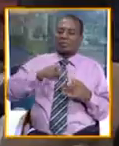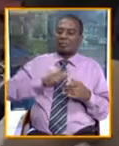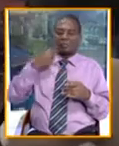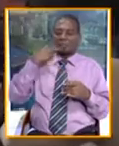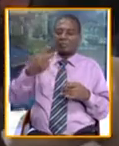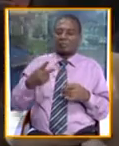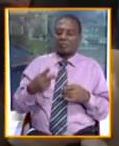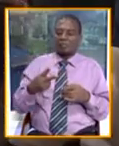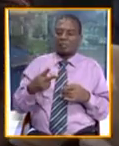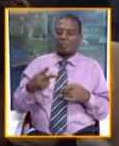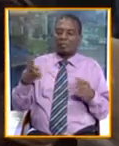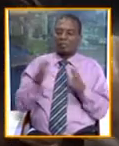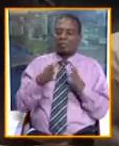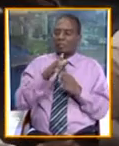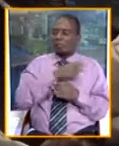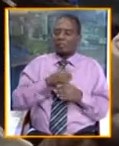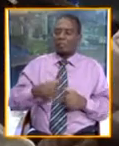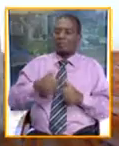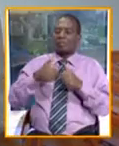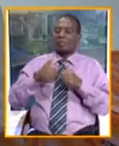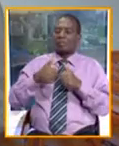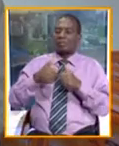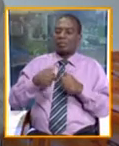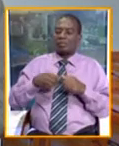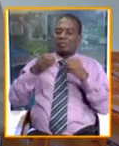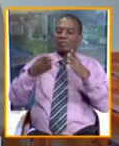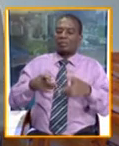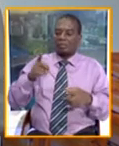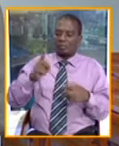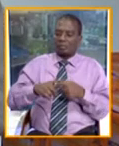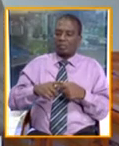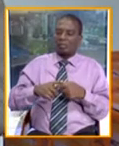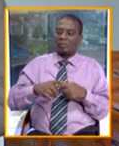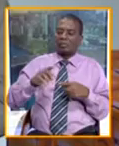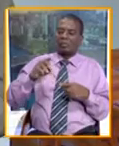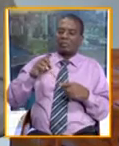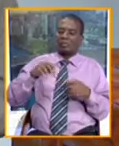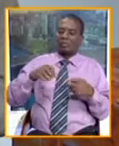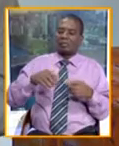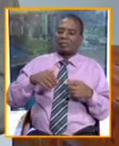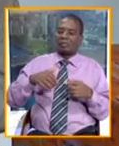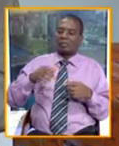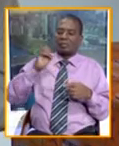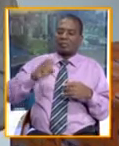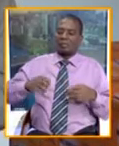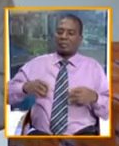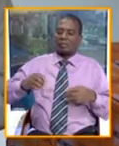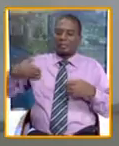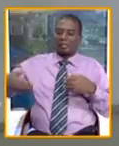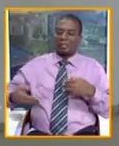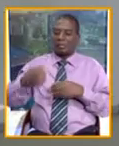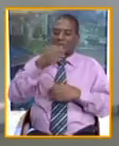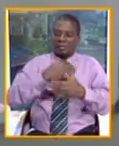réconfortant. Un colloque et des distinctions dédiées à Wereli King, né en 1950 à Douala au Cameroun,